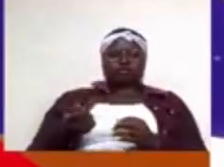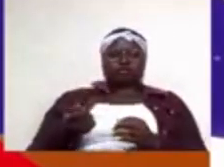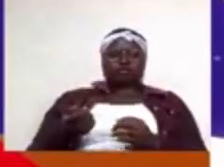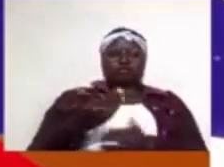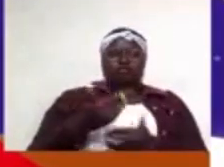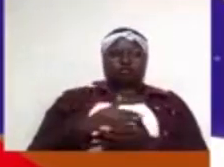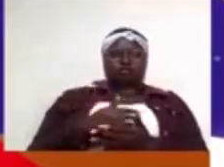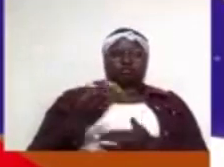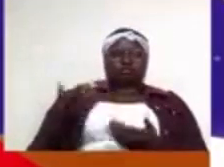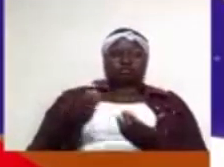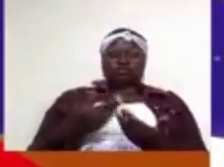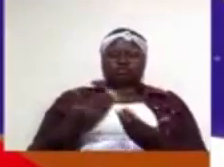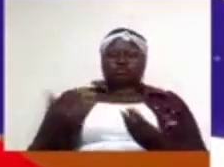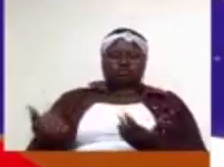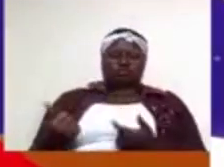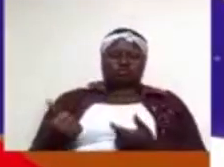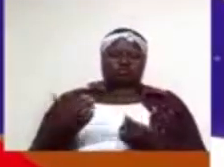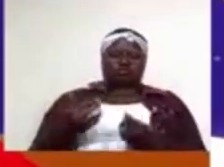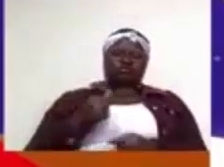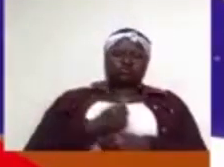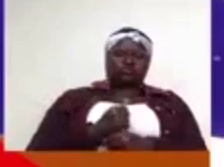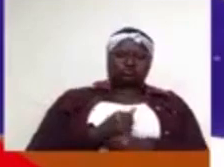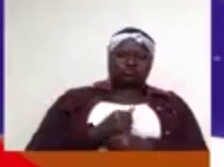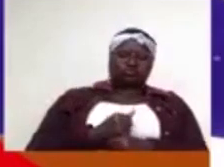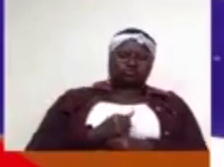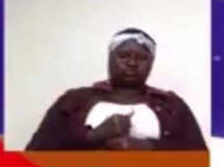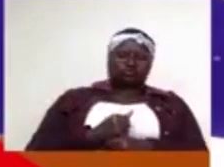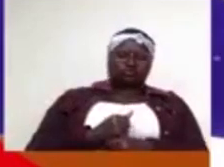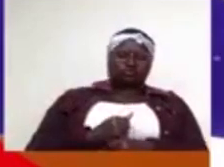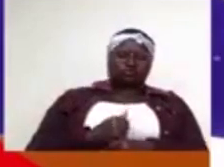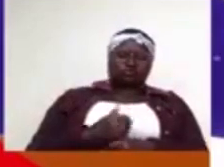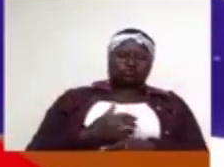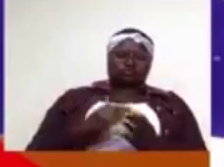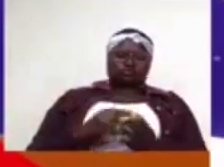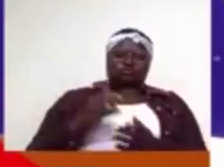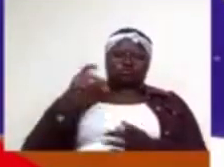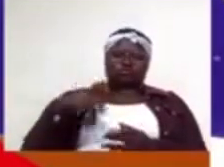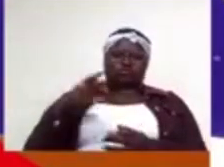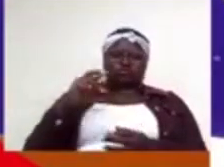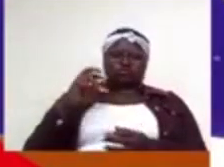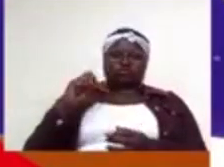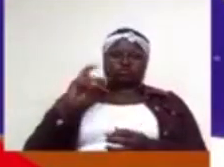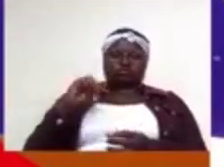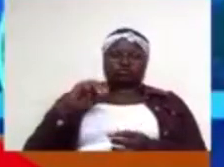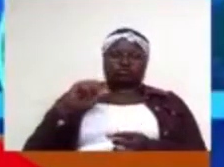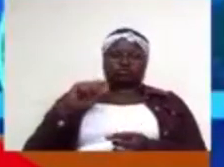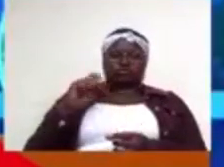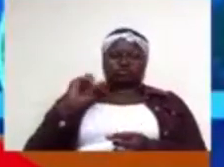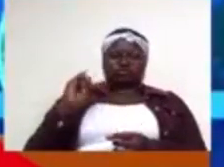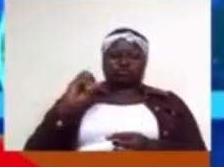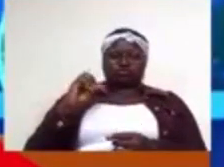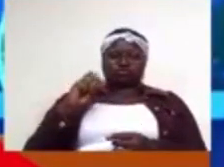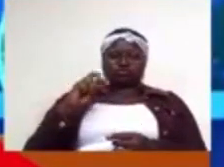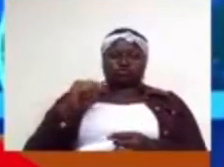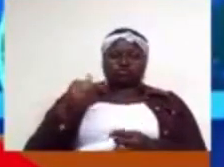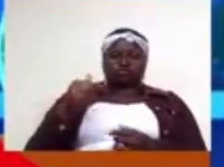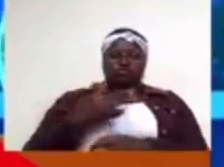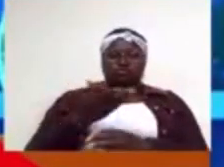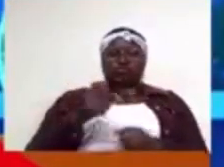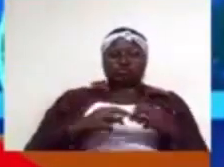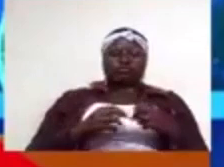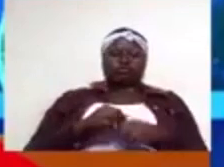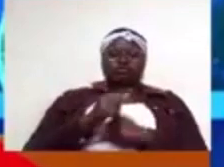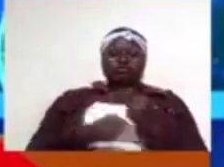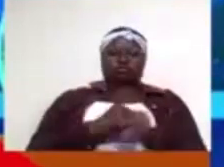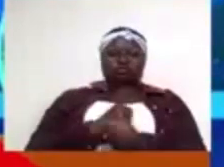bia hena majukumu magirirwo meko ringi agirirwo kuheo promotion ni yaikarire miaka mundu uyu kogo na